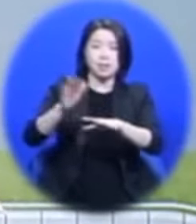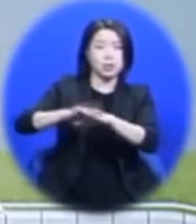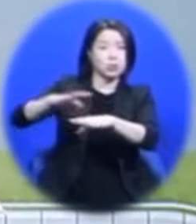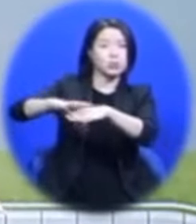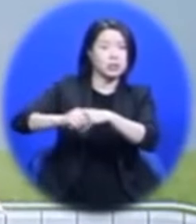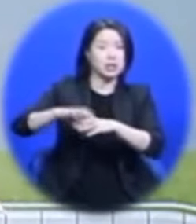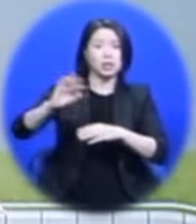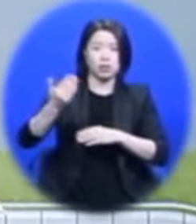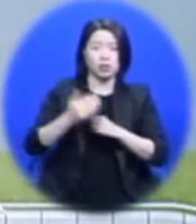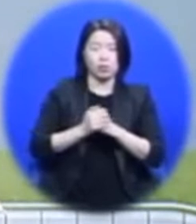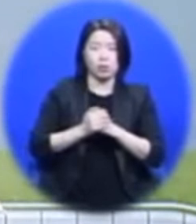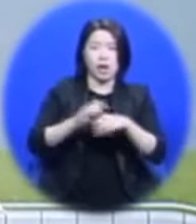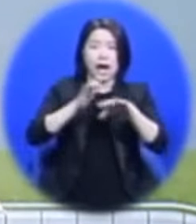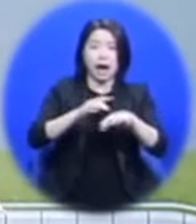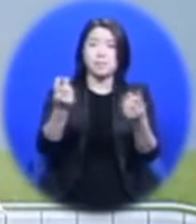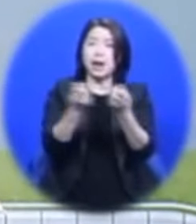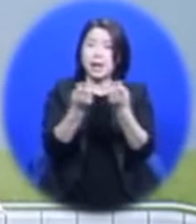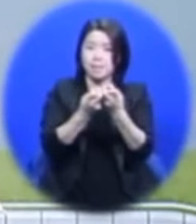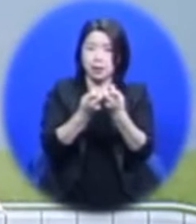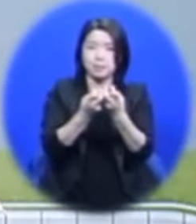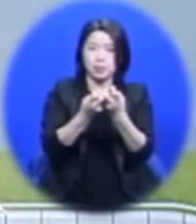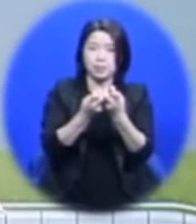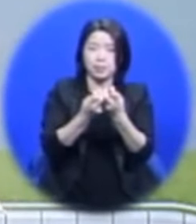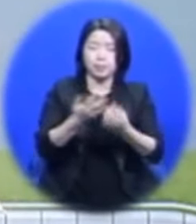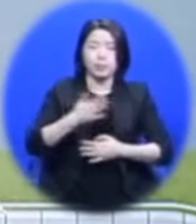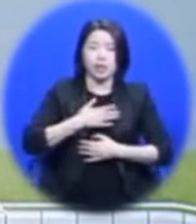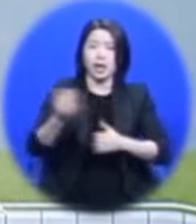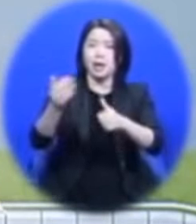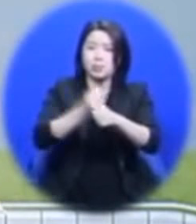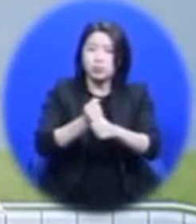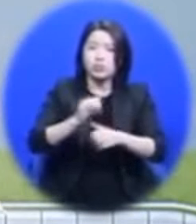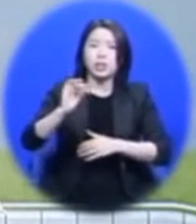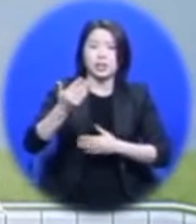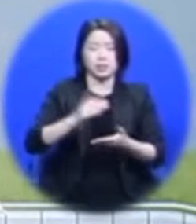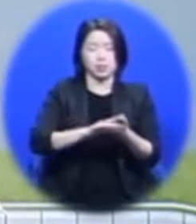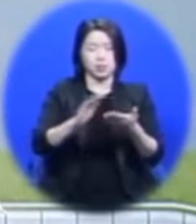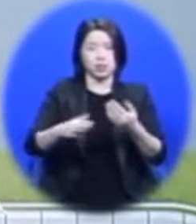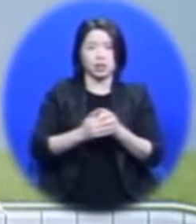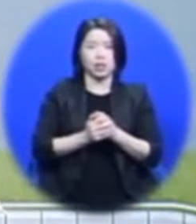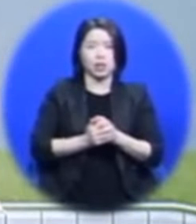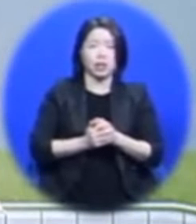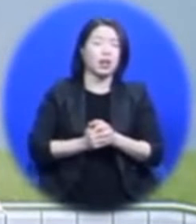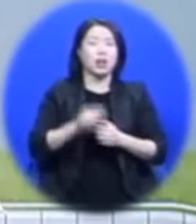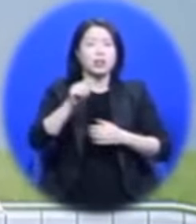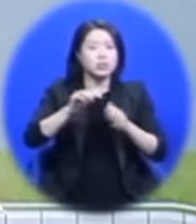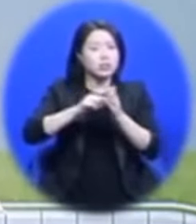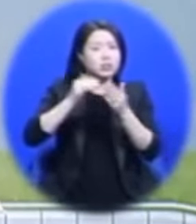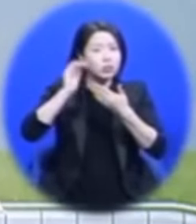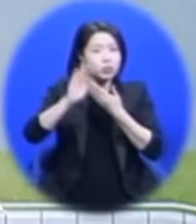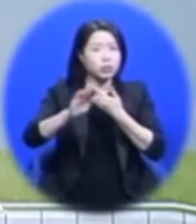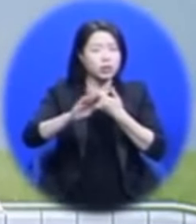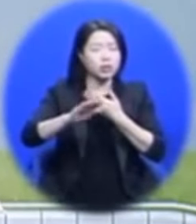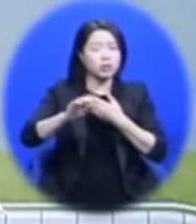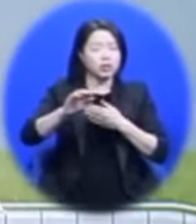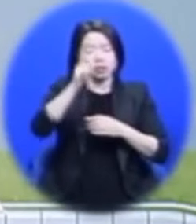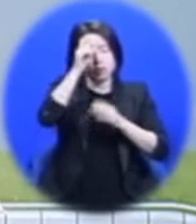돼요. 악마의 방법을 내가 붙들게 됩니다. 그리고는 진짜 기도도 안 나와요.